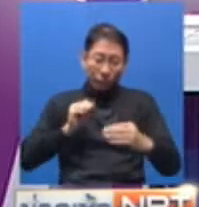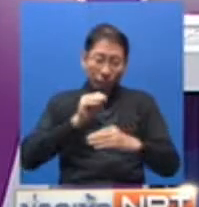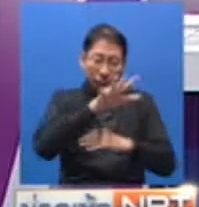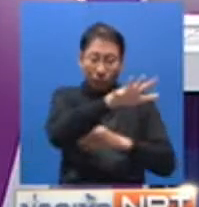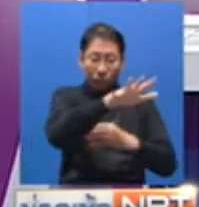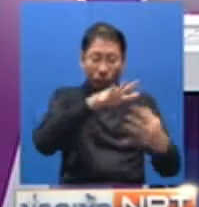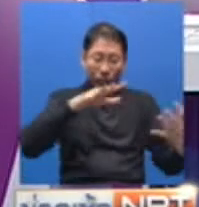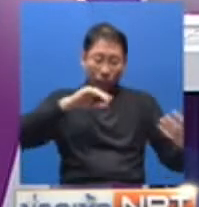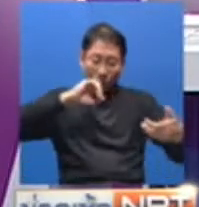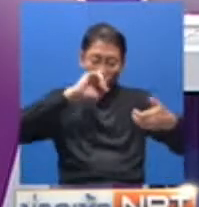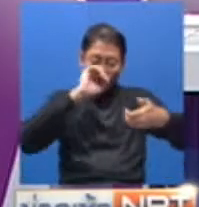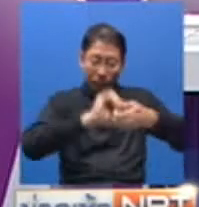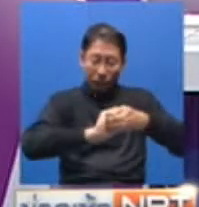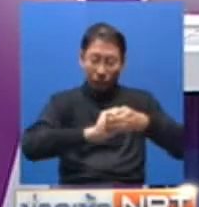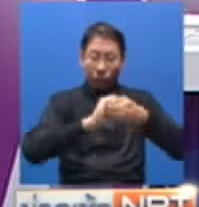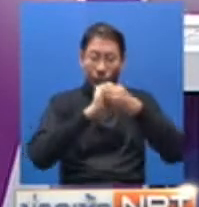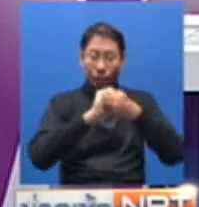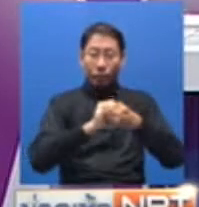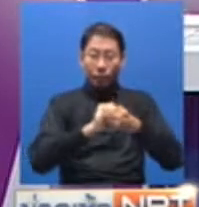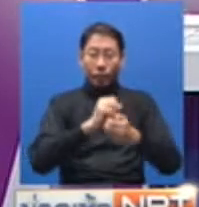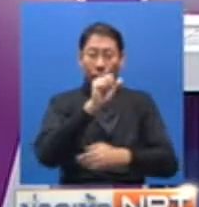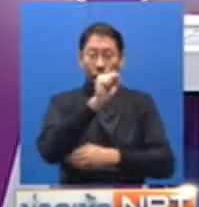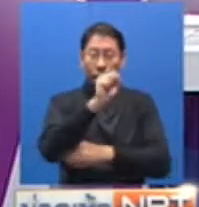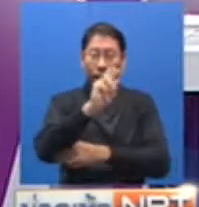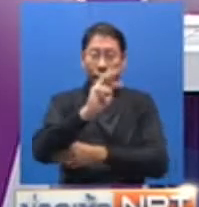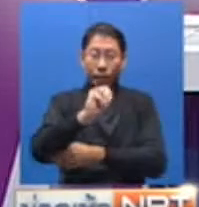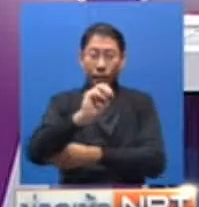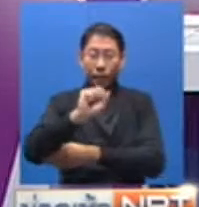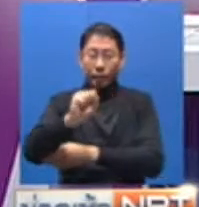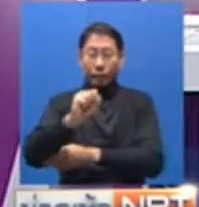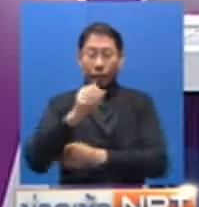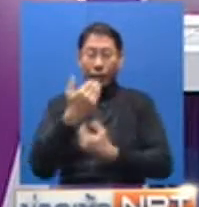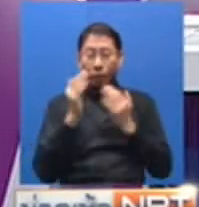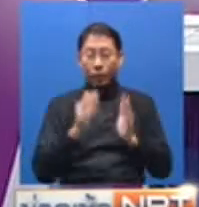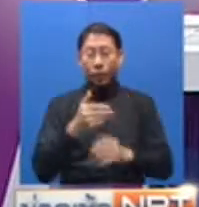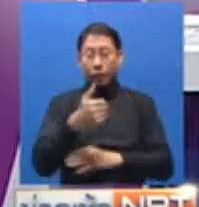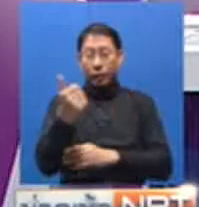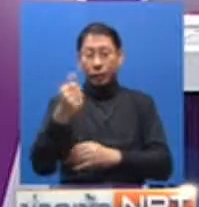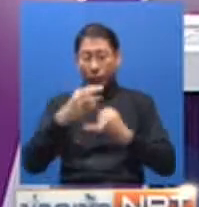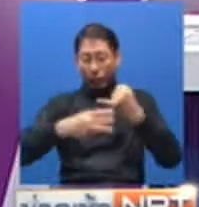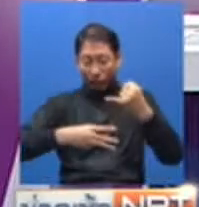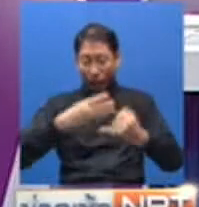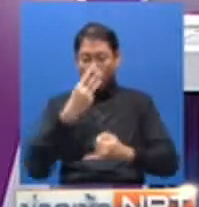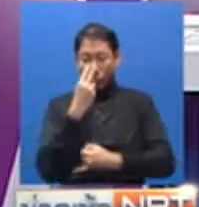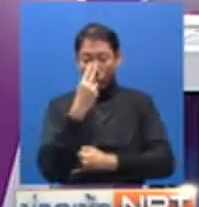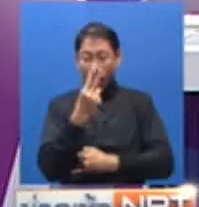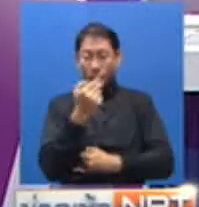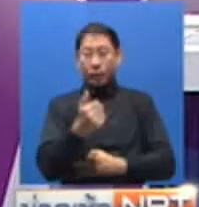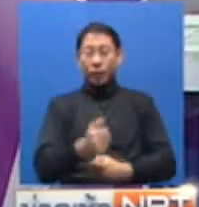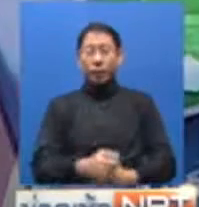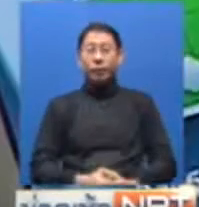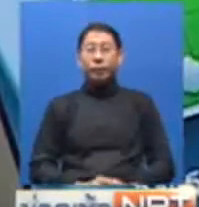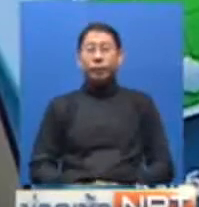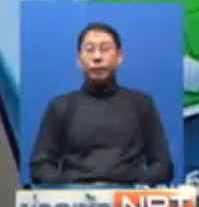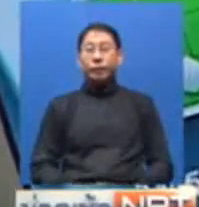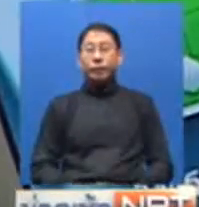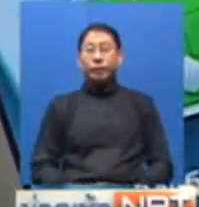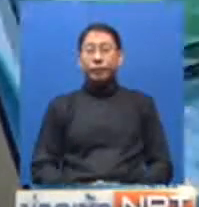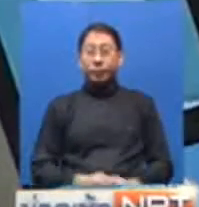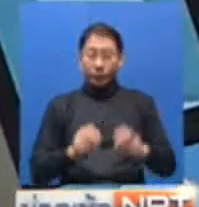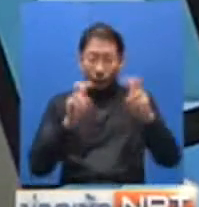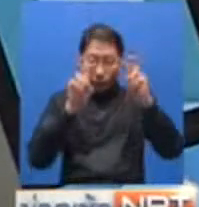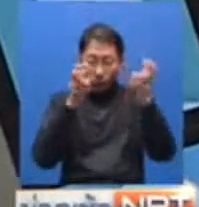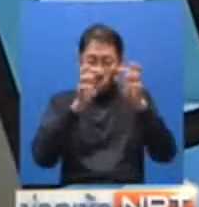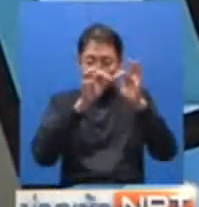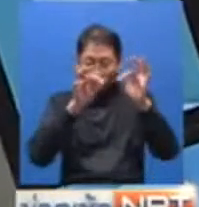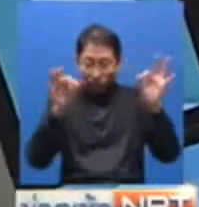ครื่องมือส่งต่อ SMS ไปให้ผู้อื่นต่อไปอีกนะคะติดตามรายละเอียดไวรัสชนิดจากรายงานค่ะ ข้อความ SMS แปลก